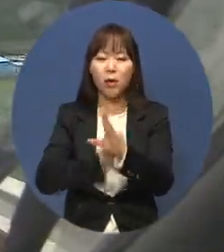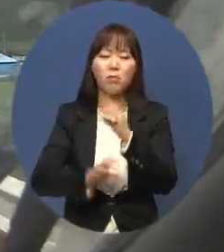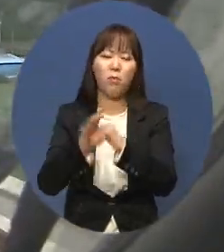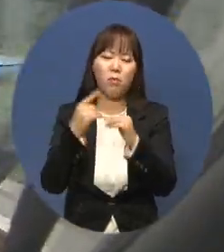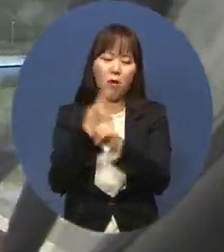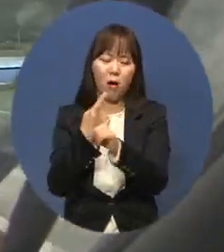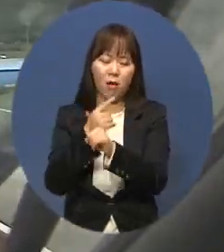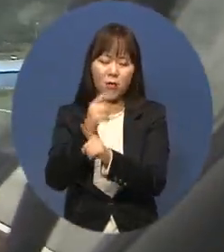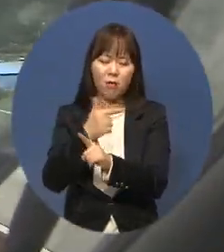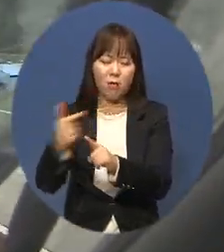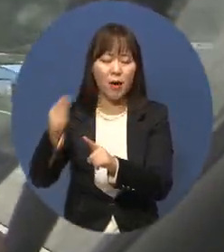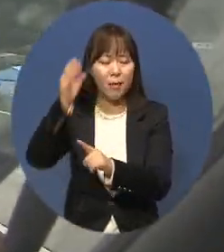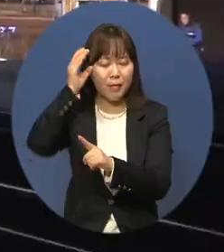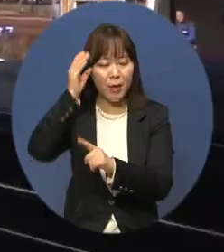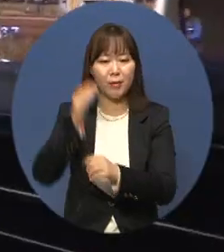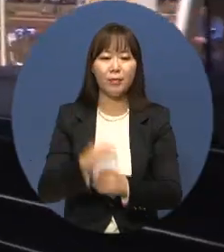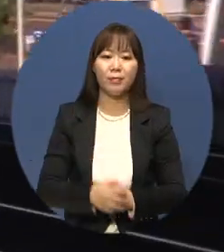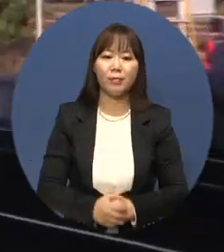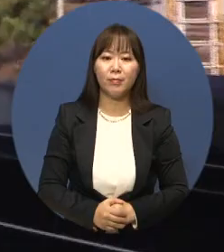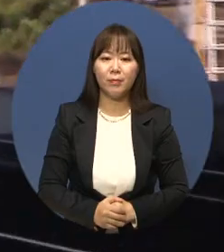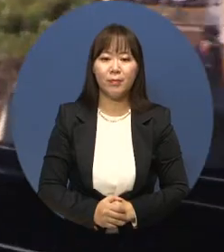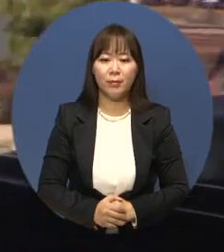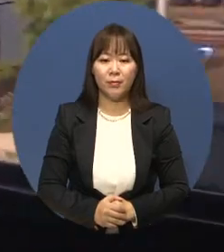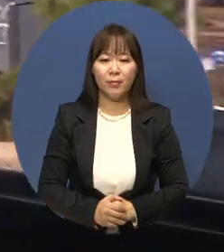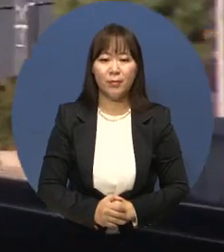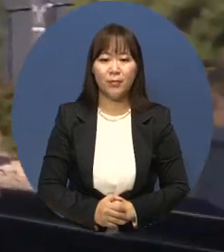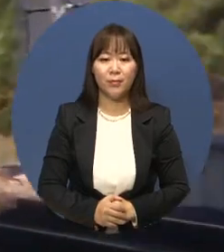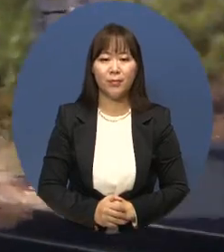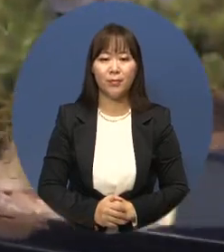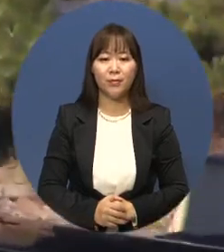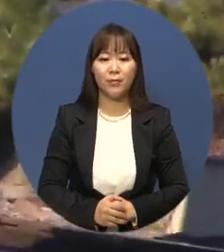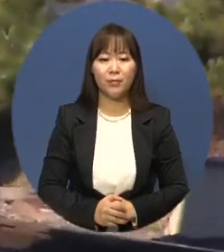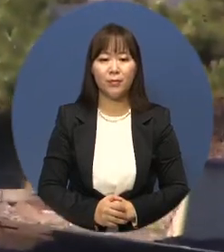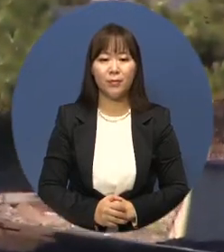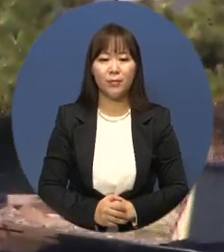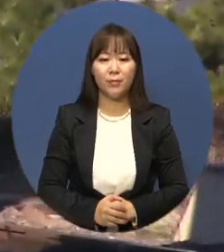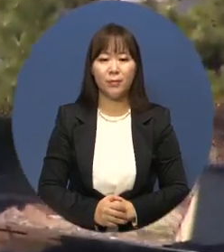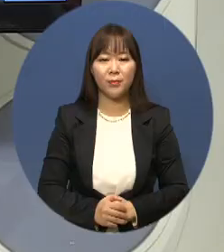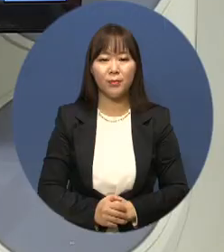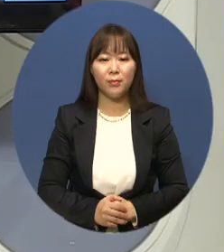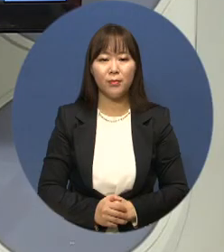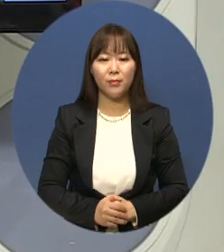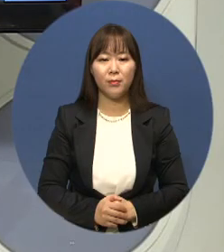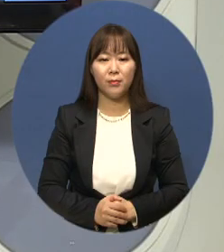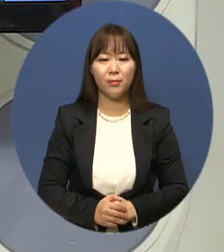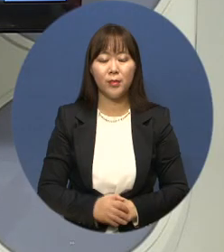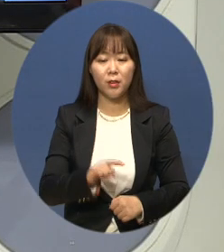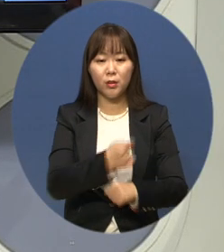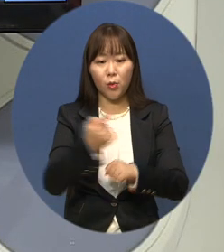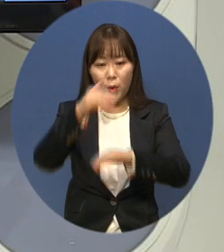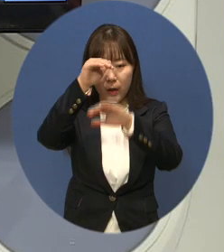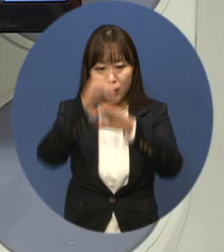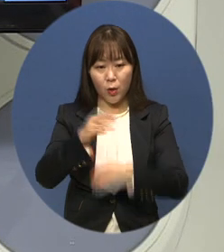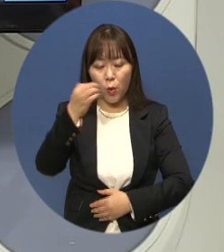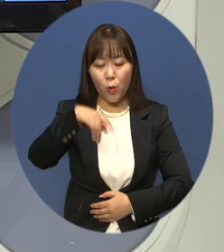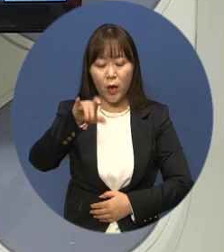개선될 것으로 기대하고 있습니다. 복지TV 뉴스 이윤희입니다. 이 밖에